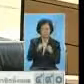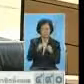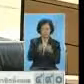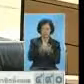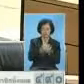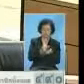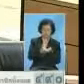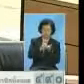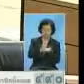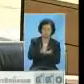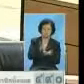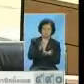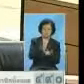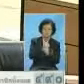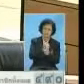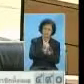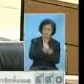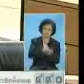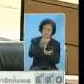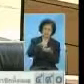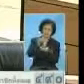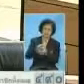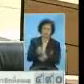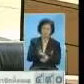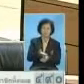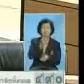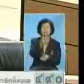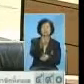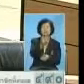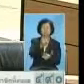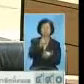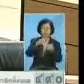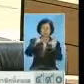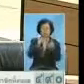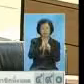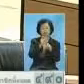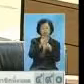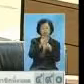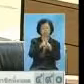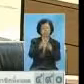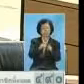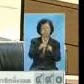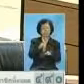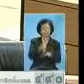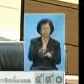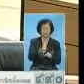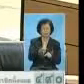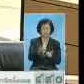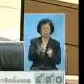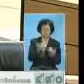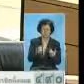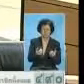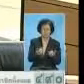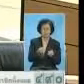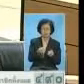ไปดันราคาไว้ให้สูงไว้ก่อนผมถามว่าถ้าเป็นคุณเป็นรัฐบาลเนี่ยคุณจะทำอย่างนี้หรือเปล่าคุณก็ต้องทำครับแต่ตรงนี้มันชั่วครั้งชั่